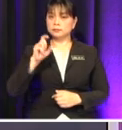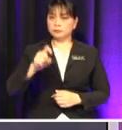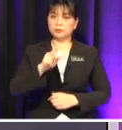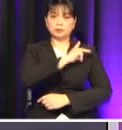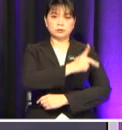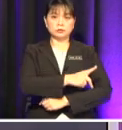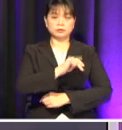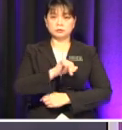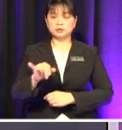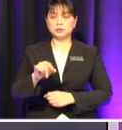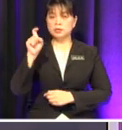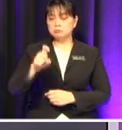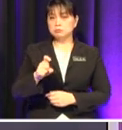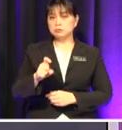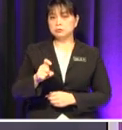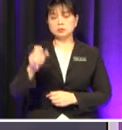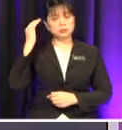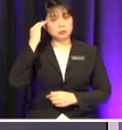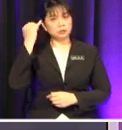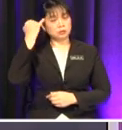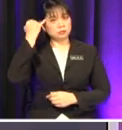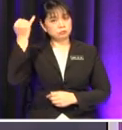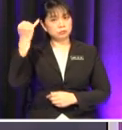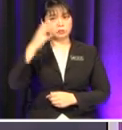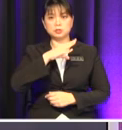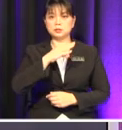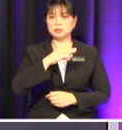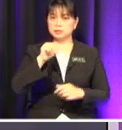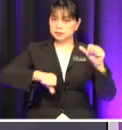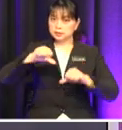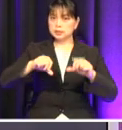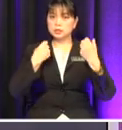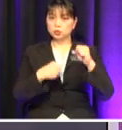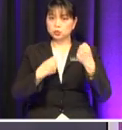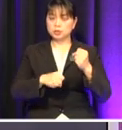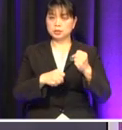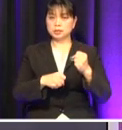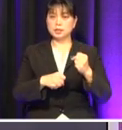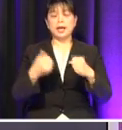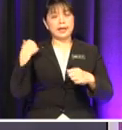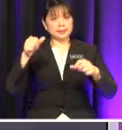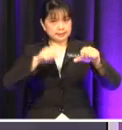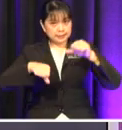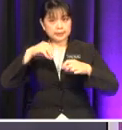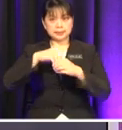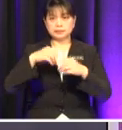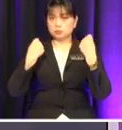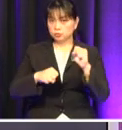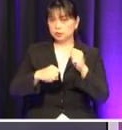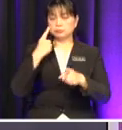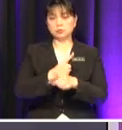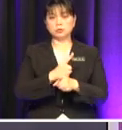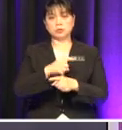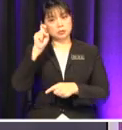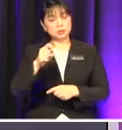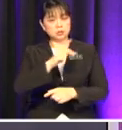kuasai dia kenal menguasai ilmu dan konsep sensukan dah nama desain oke dalam sukan kan dikenal kuasai ilmu